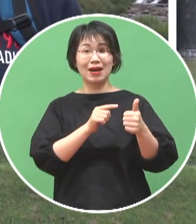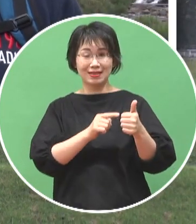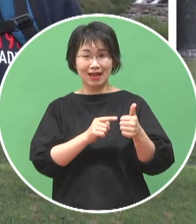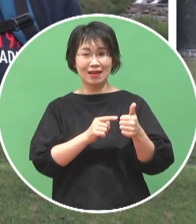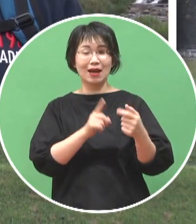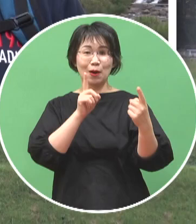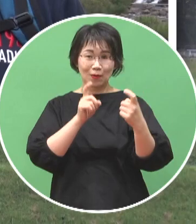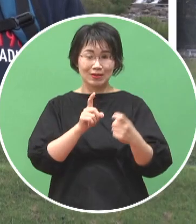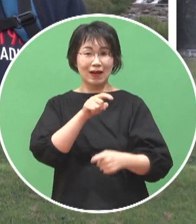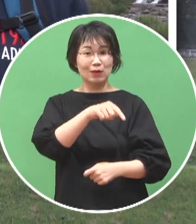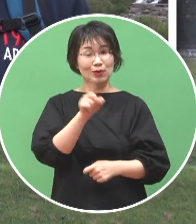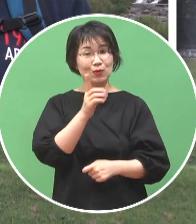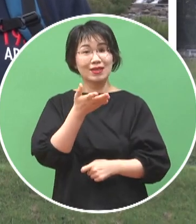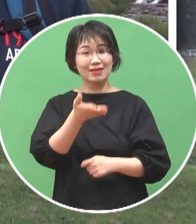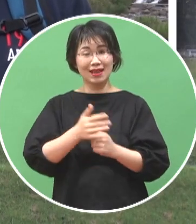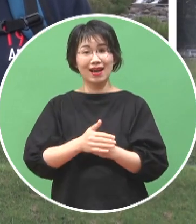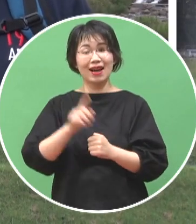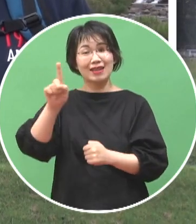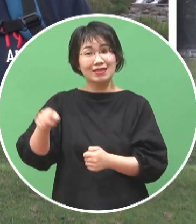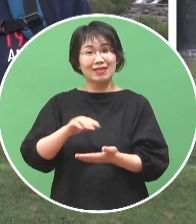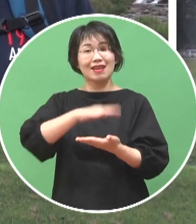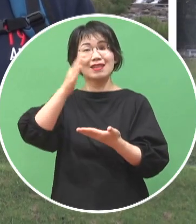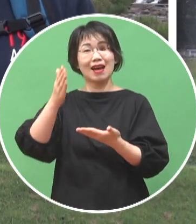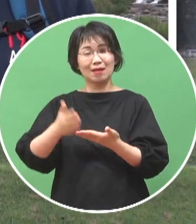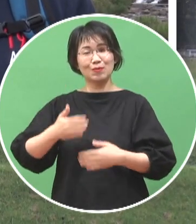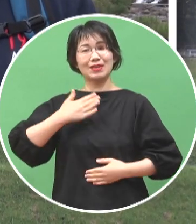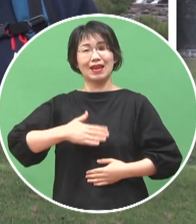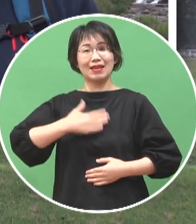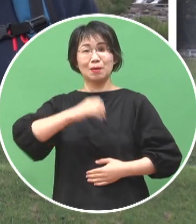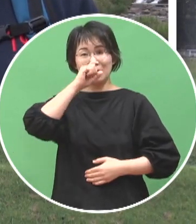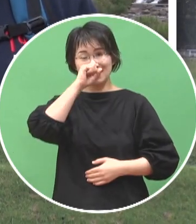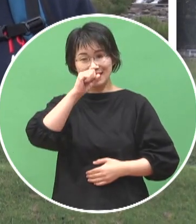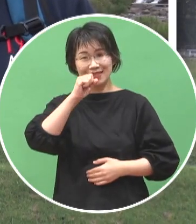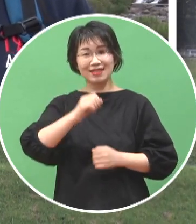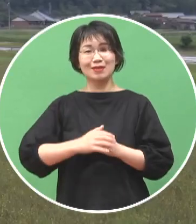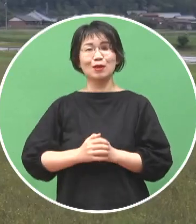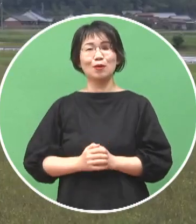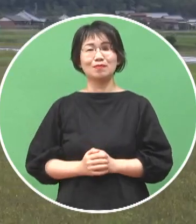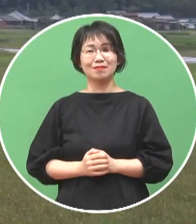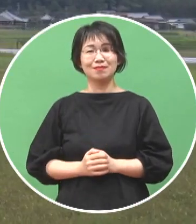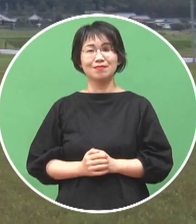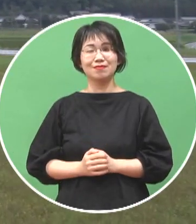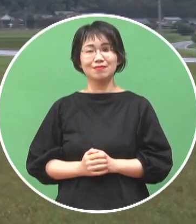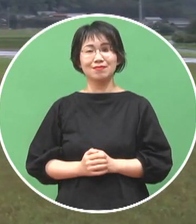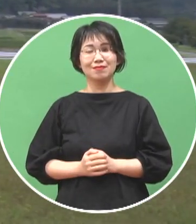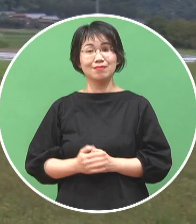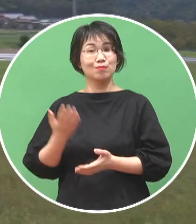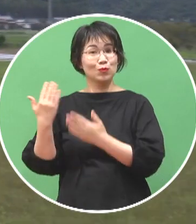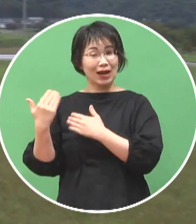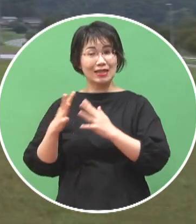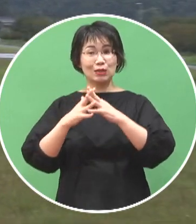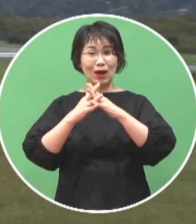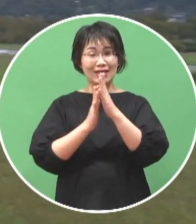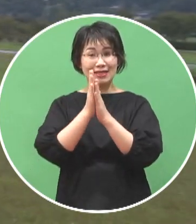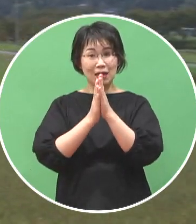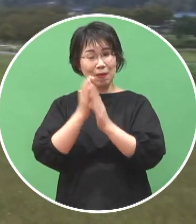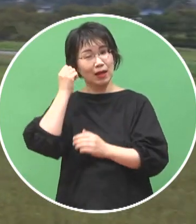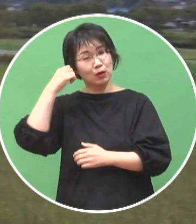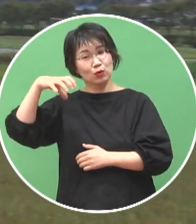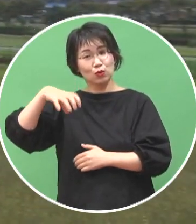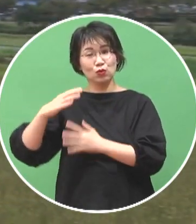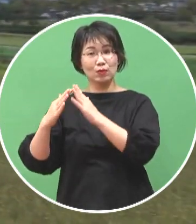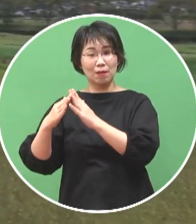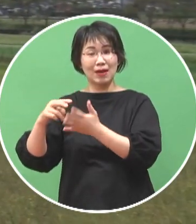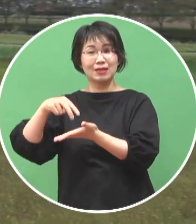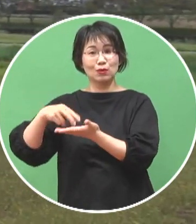はい、自然たっぷりでとっても気持ちいいですよ。 かつてお伊勢参りの宿場町